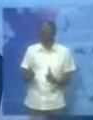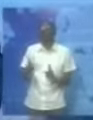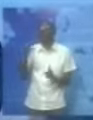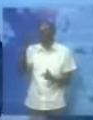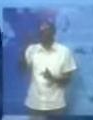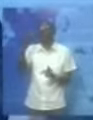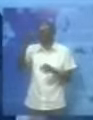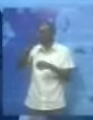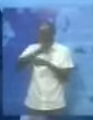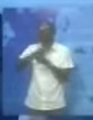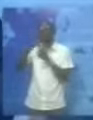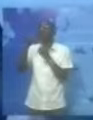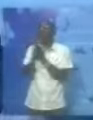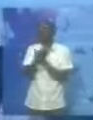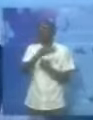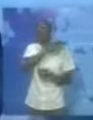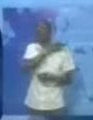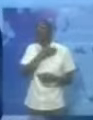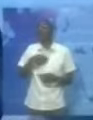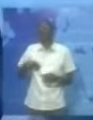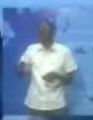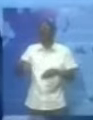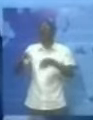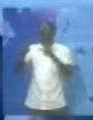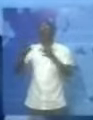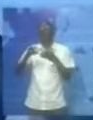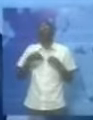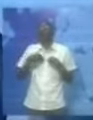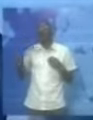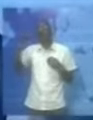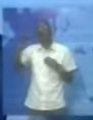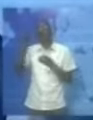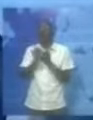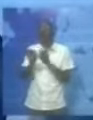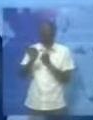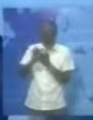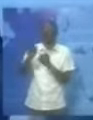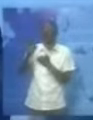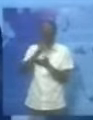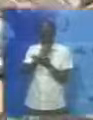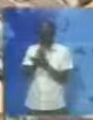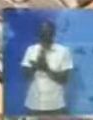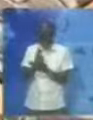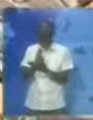deux sociétés et pris leurs préoccupations. Christine Koulibaly.